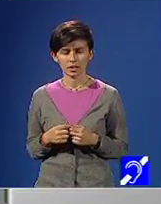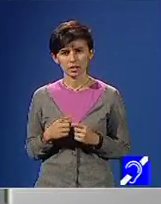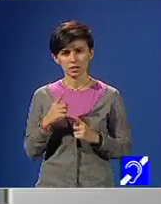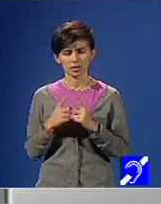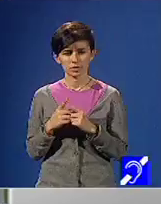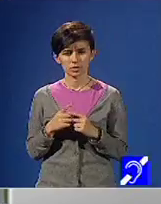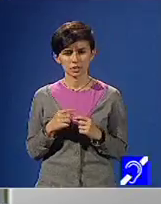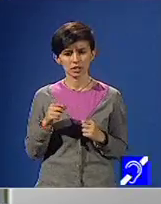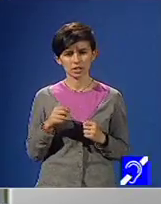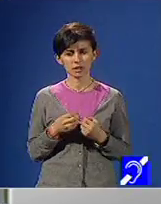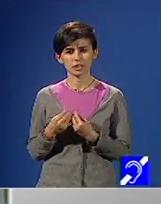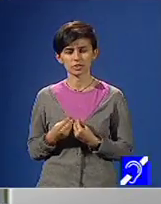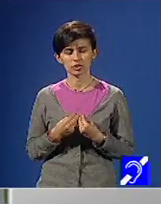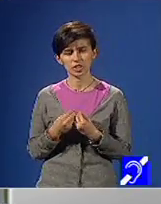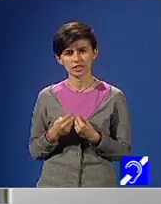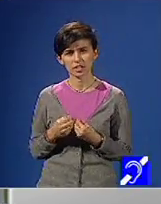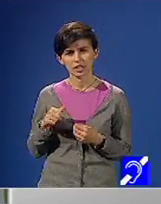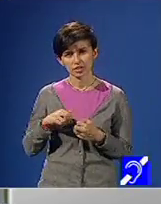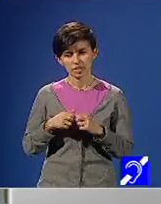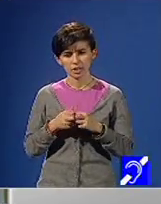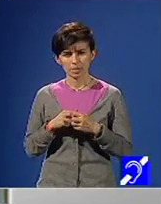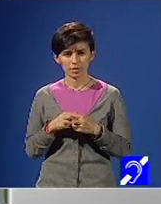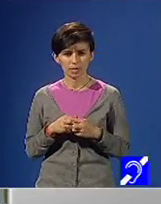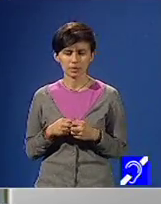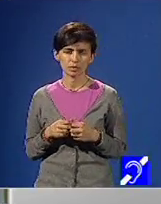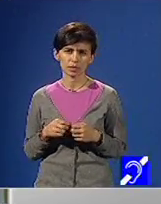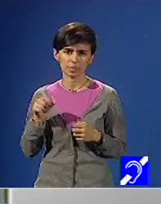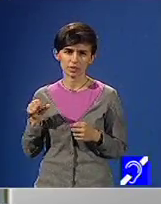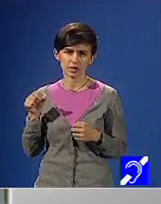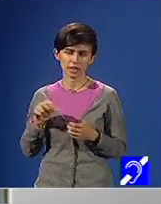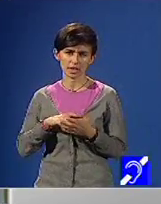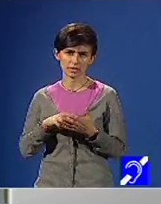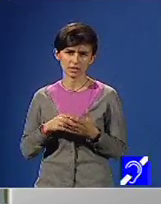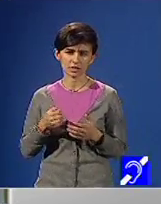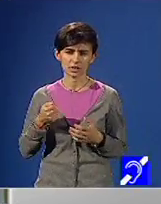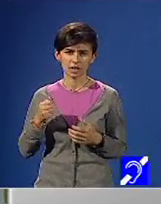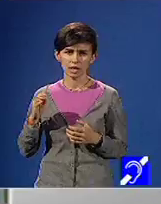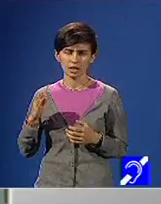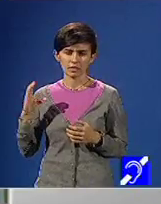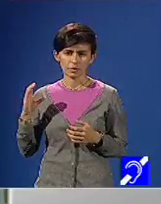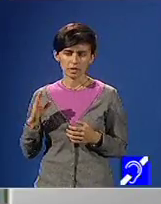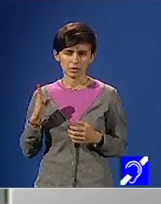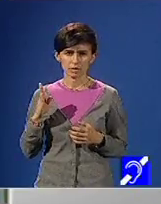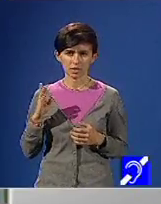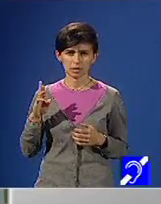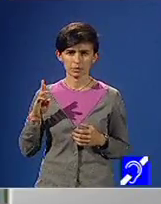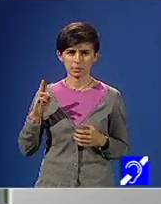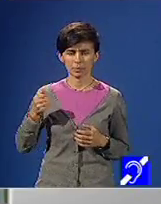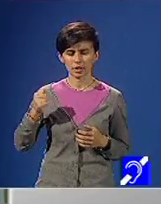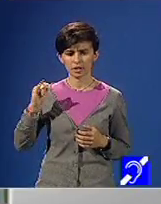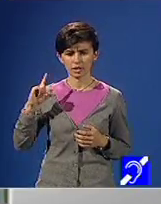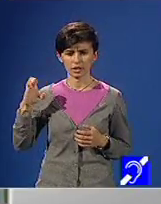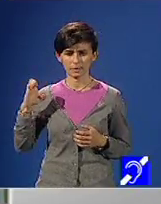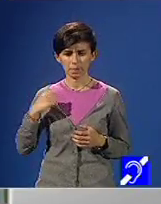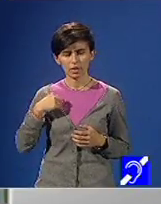Braille, cu persoanele care folosesc acest tip de alfabet. Și țin minte că, de exemplu, la noi în școală am avut și eu colegi de clasă